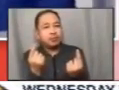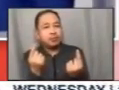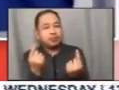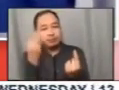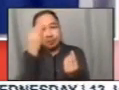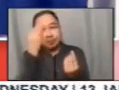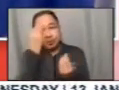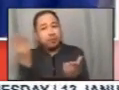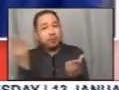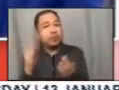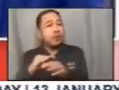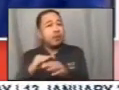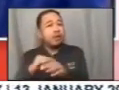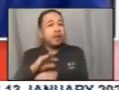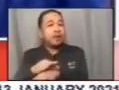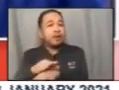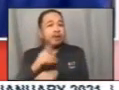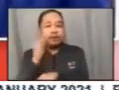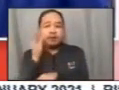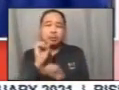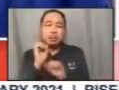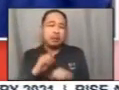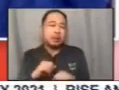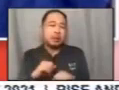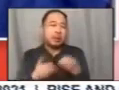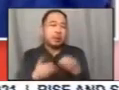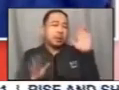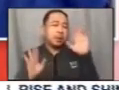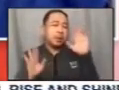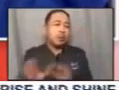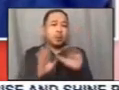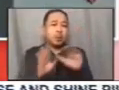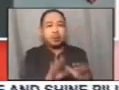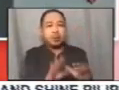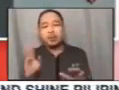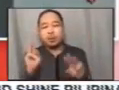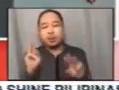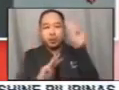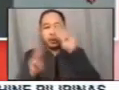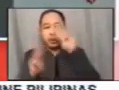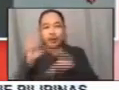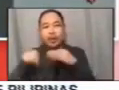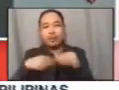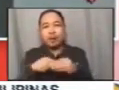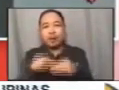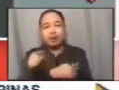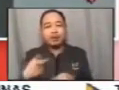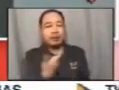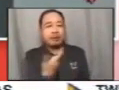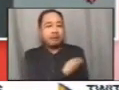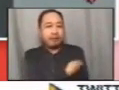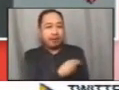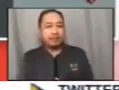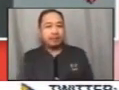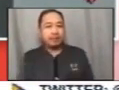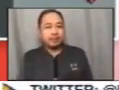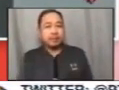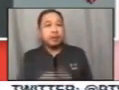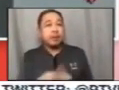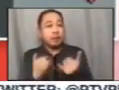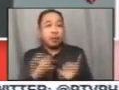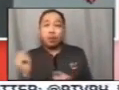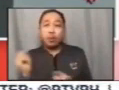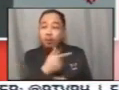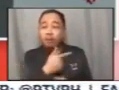kasi meron din tayong papasok na COVAX facility galing sa Pfizer baka ngayon din February. Ilan ang dadating